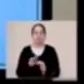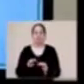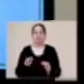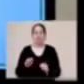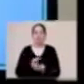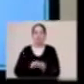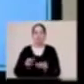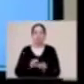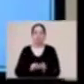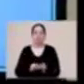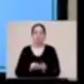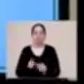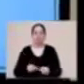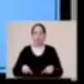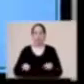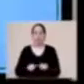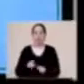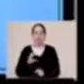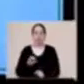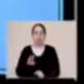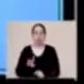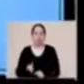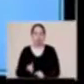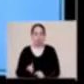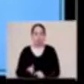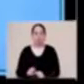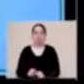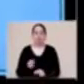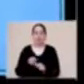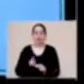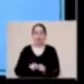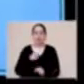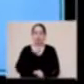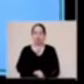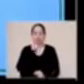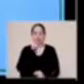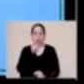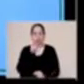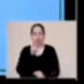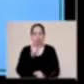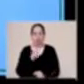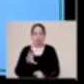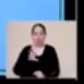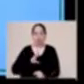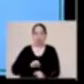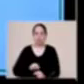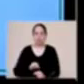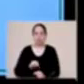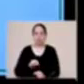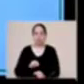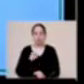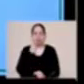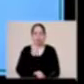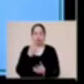Ребята, запишите: отряд совы. Совы – это хищные птицы, приспособленные к